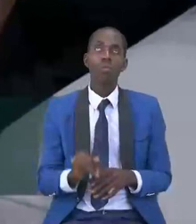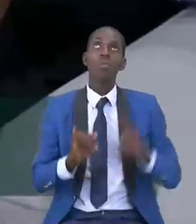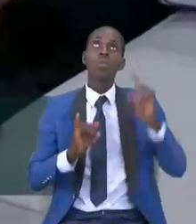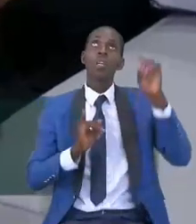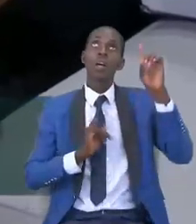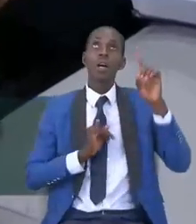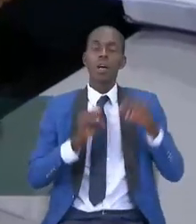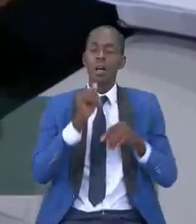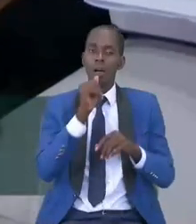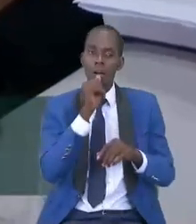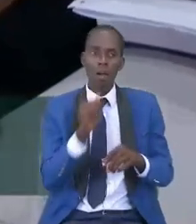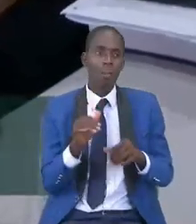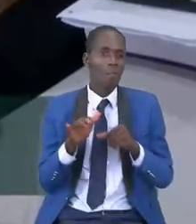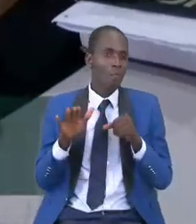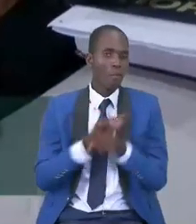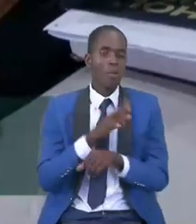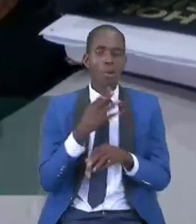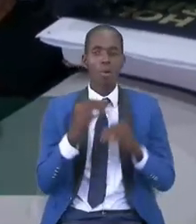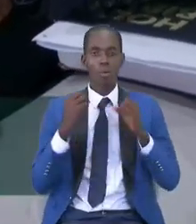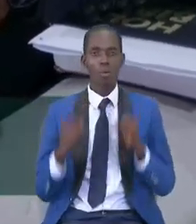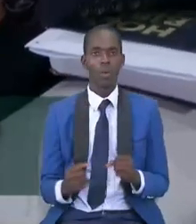Michée 3, 8.